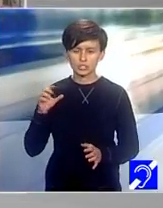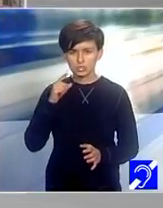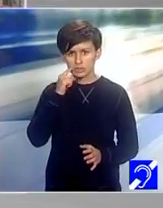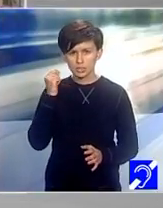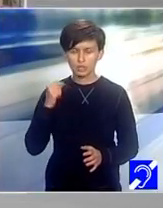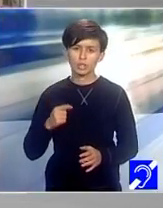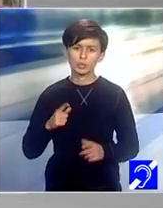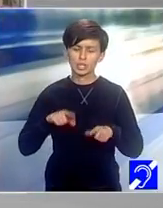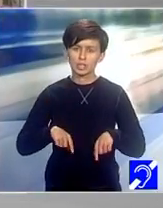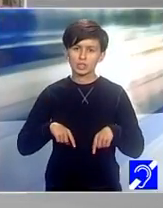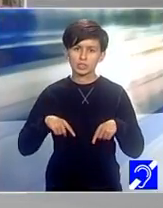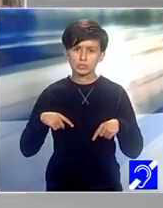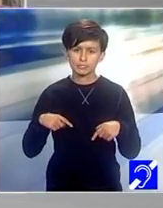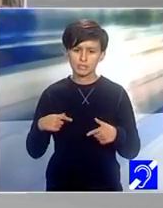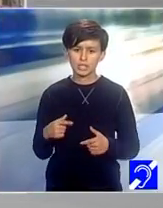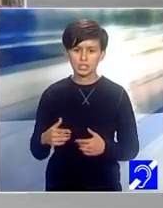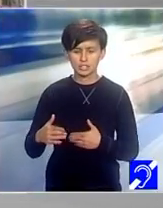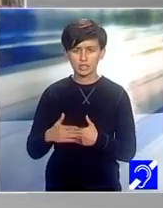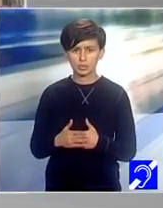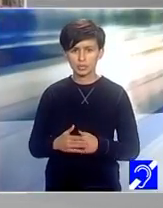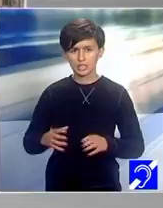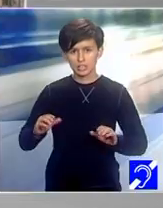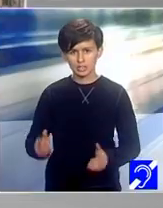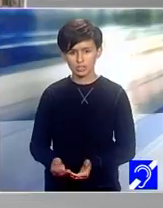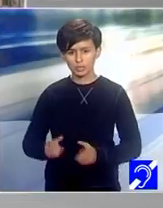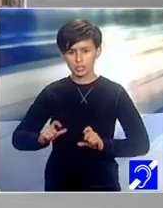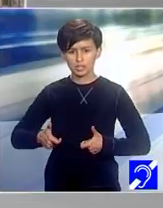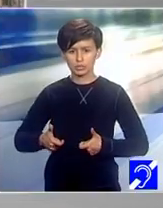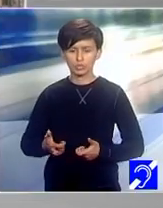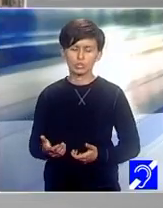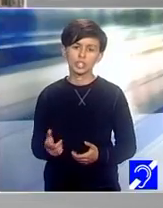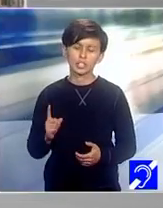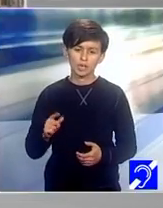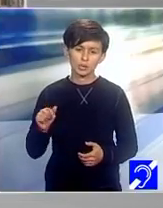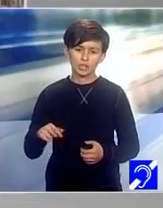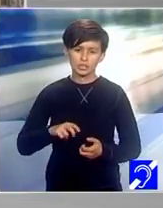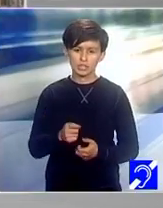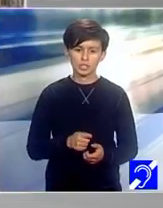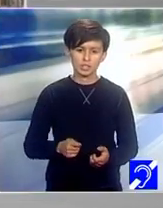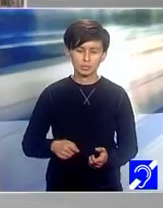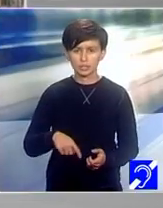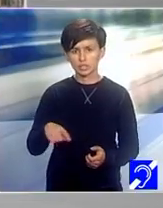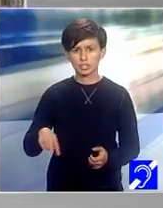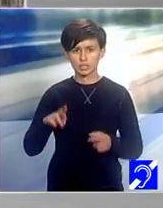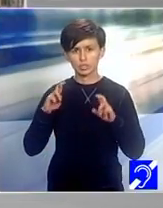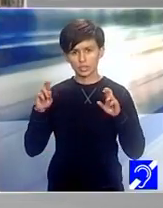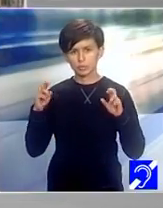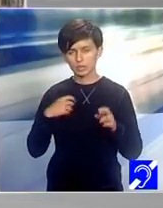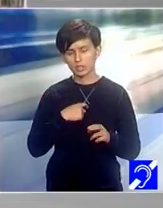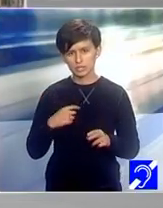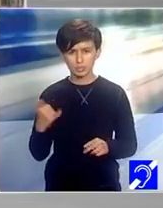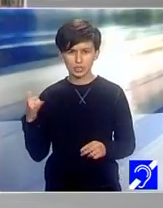jurul unor rampe care sunt poluante, sunt incendii constante, dar printr-un astfel de proiect sperăm noi că se poate veni